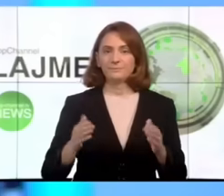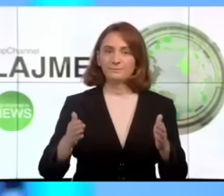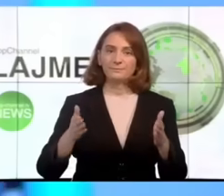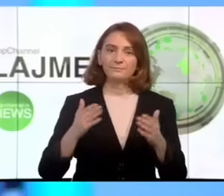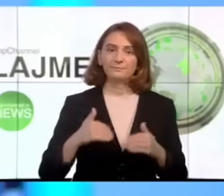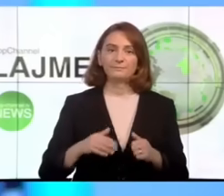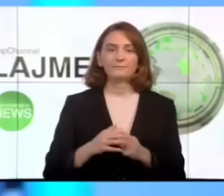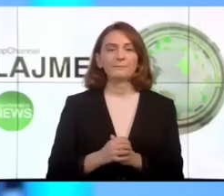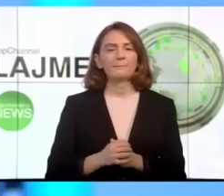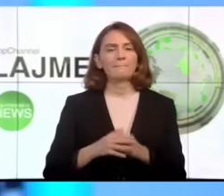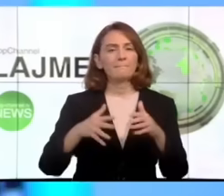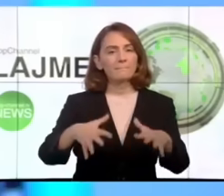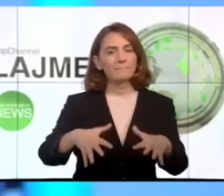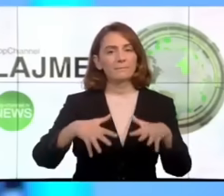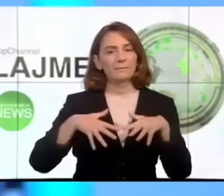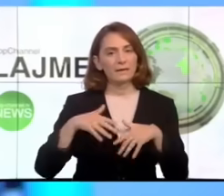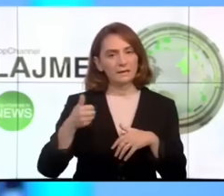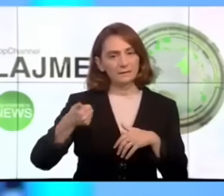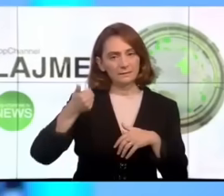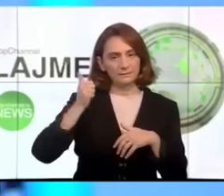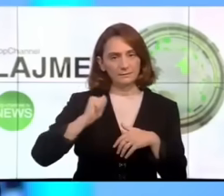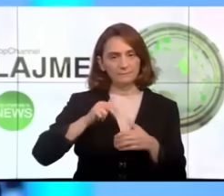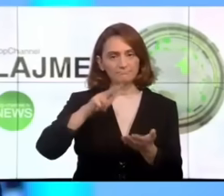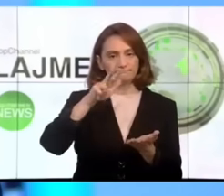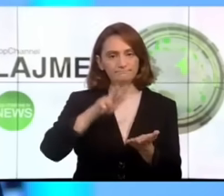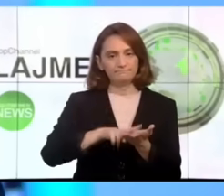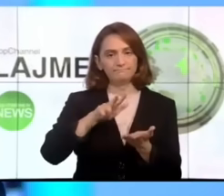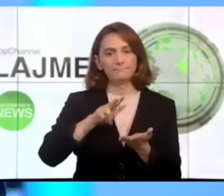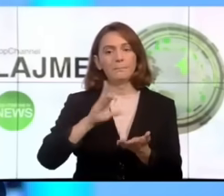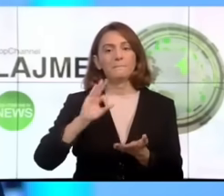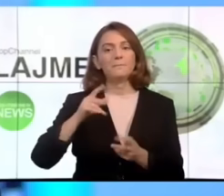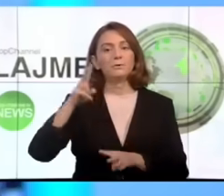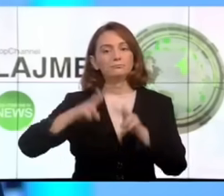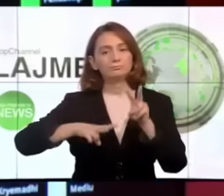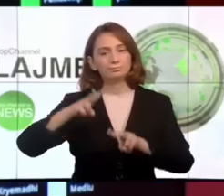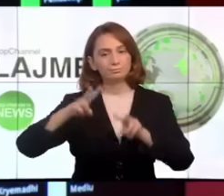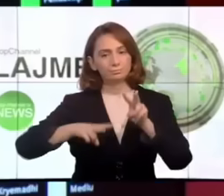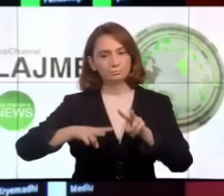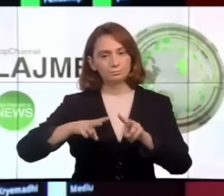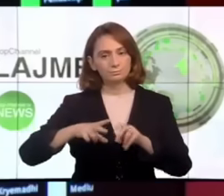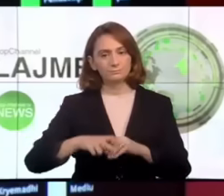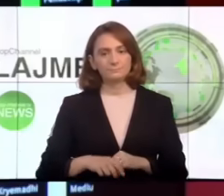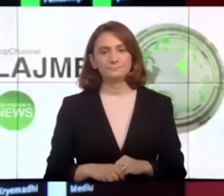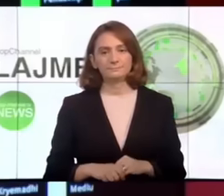Në kuvend është votuar dje një ligj i ri për inspektimin.